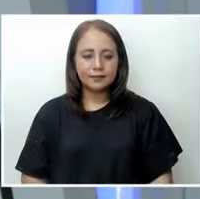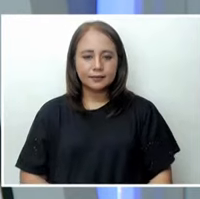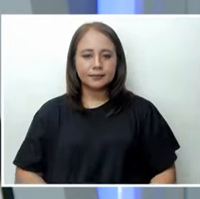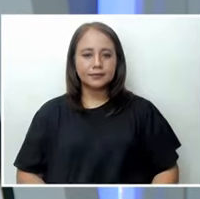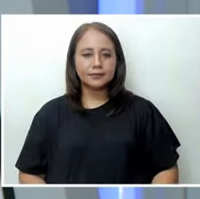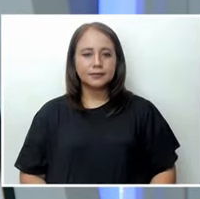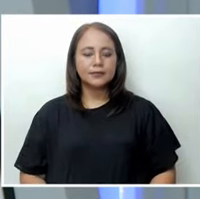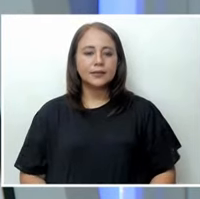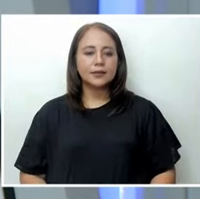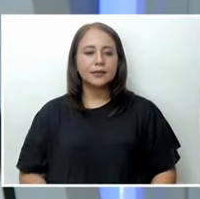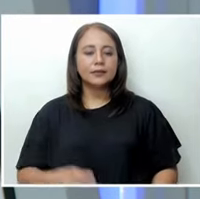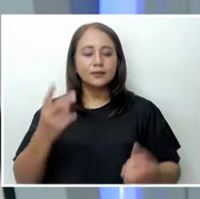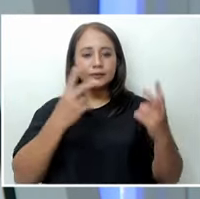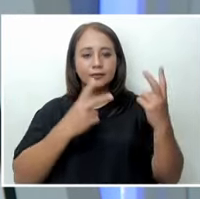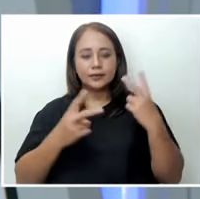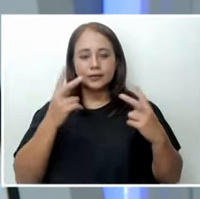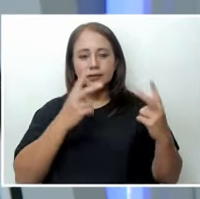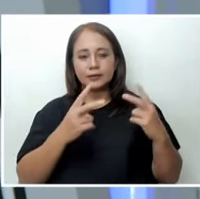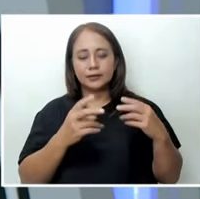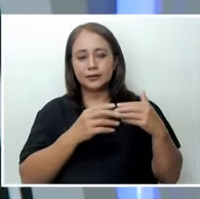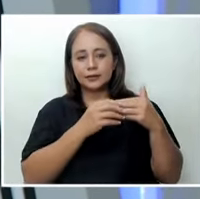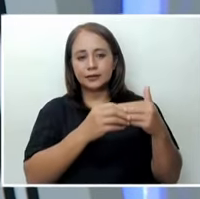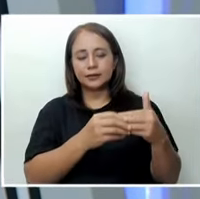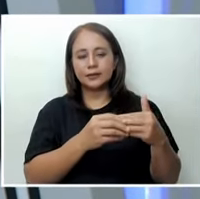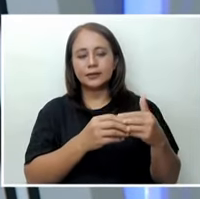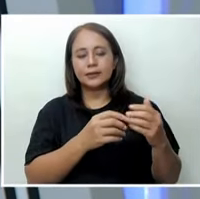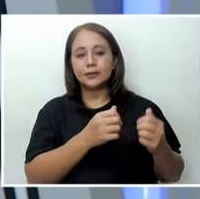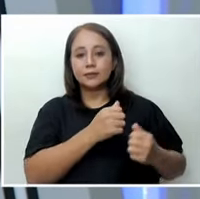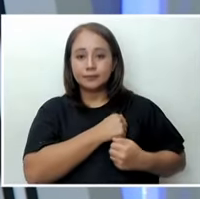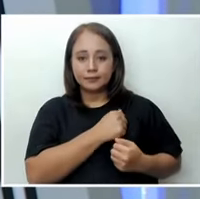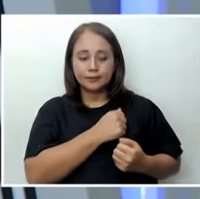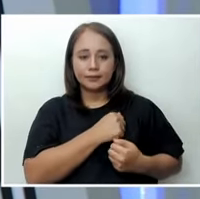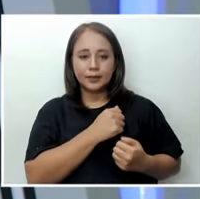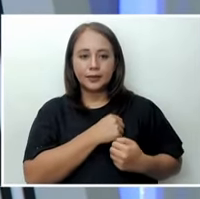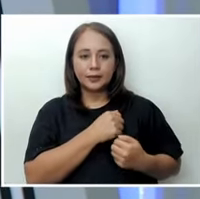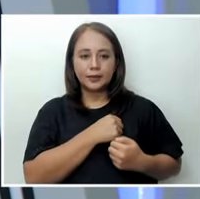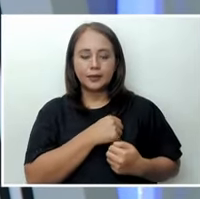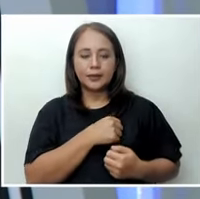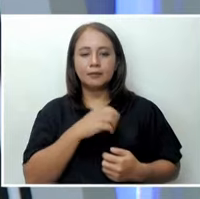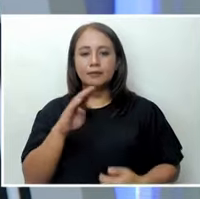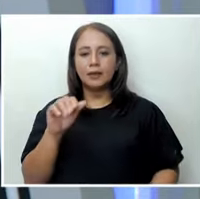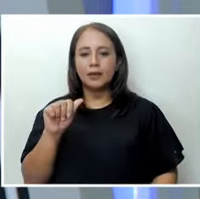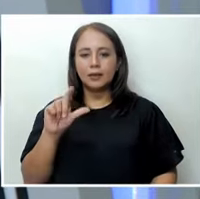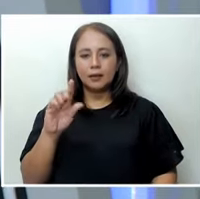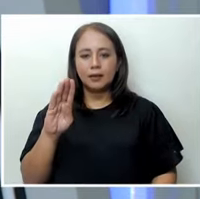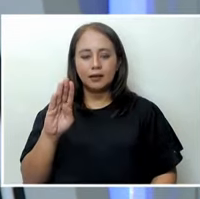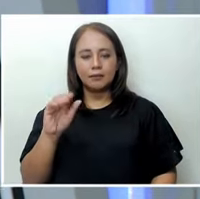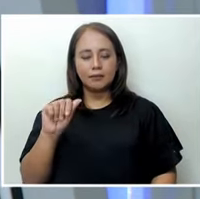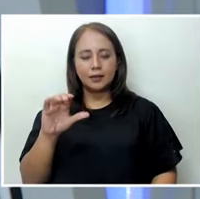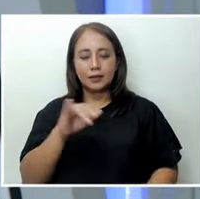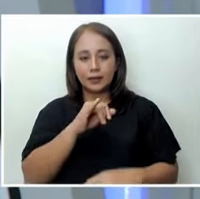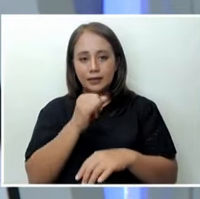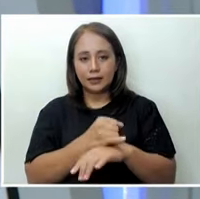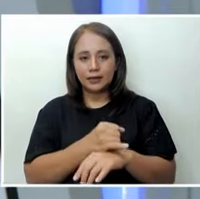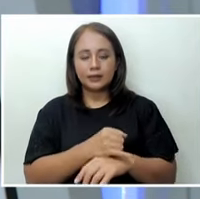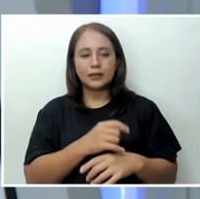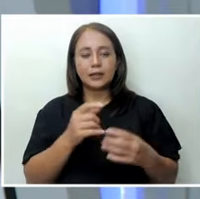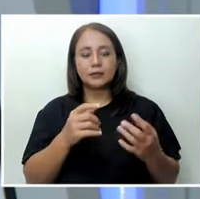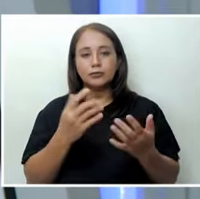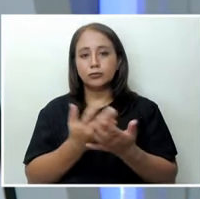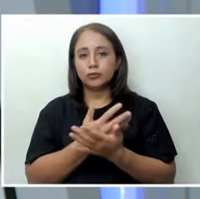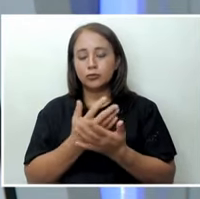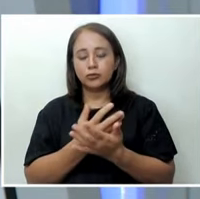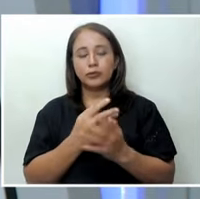Binisita kanina ng pamunuan ng Armed Forces of the Philippines ang Balabac Island, ang isa sa apat na bagong EDCA site sa